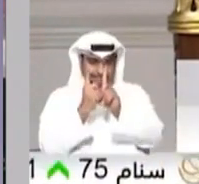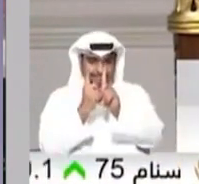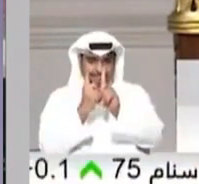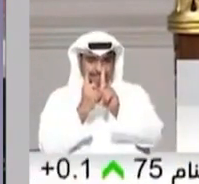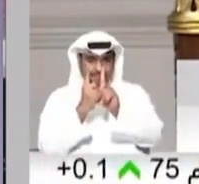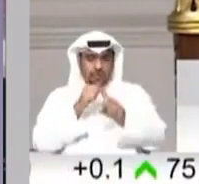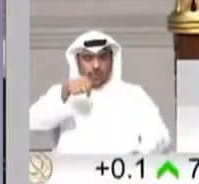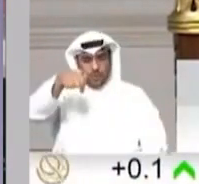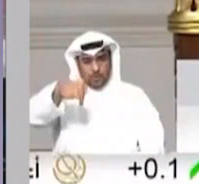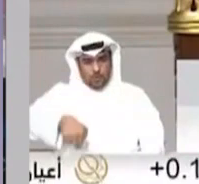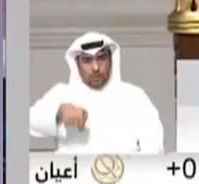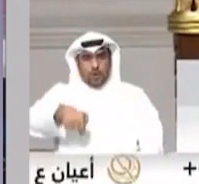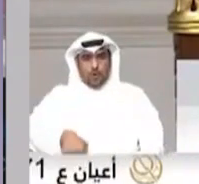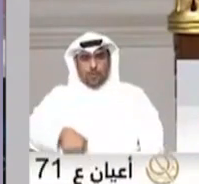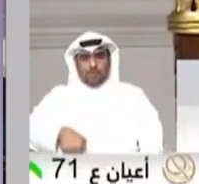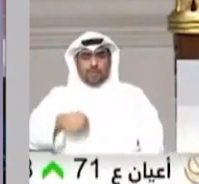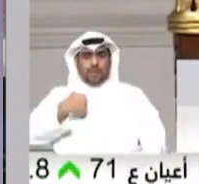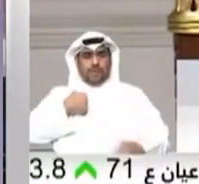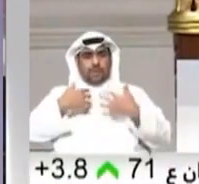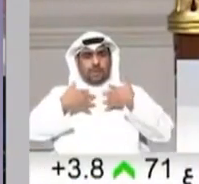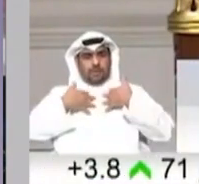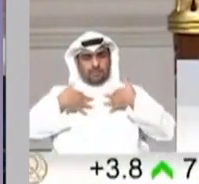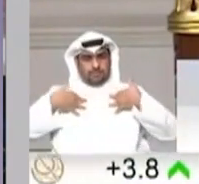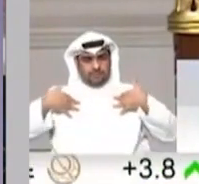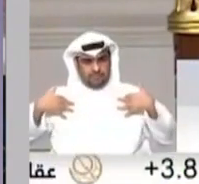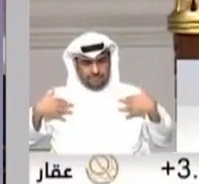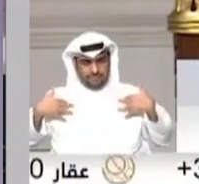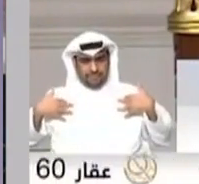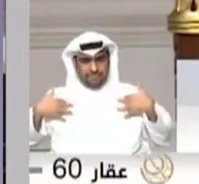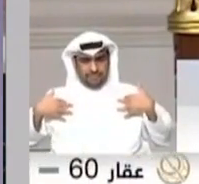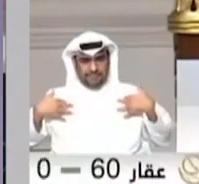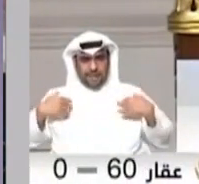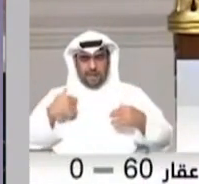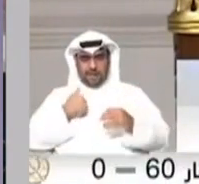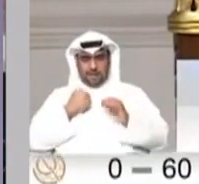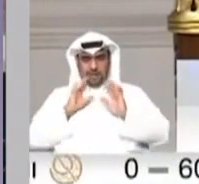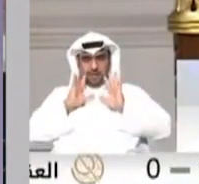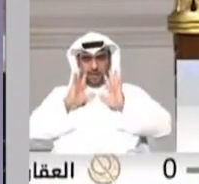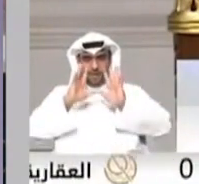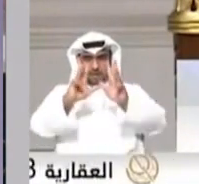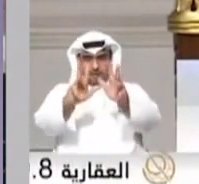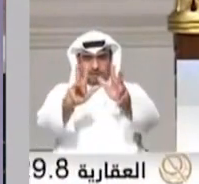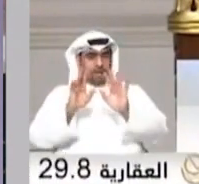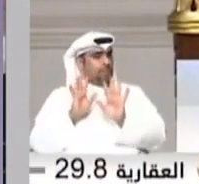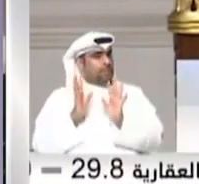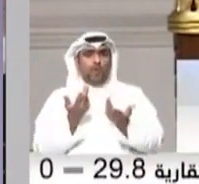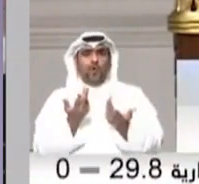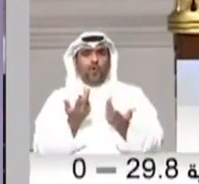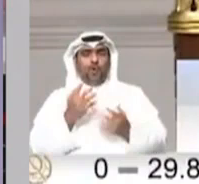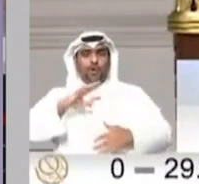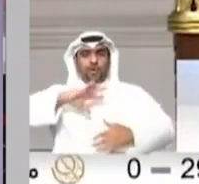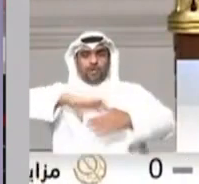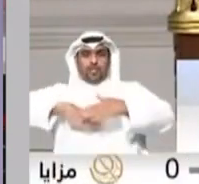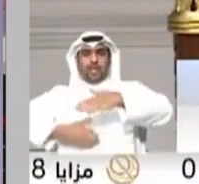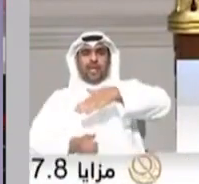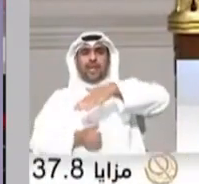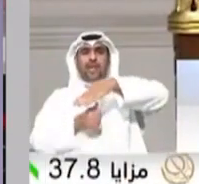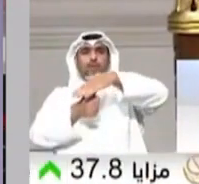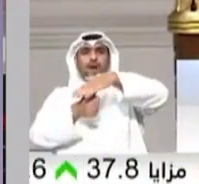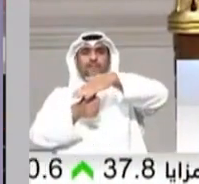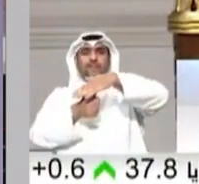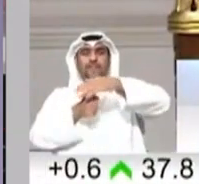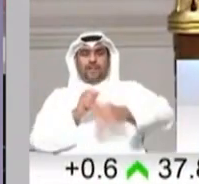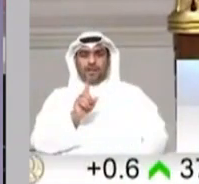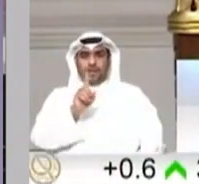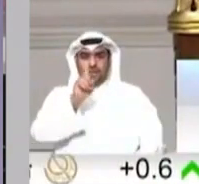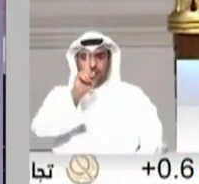بكم اليوم يسرنا أن ننقل لكم جميعا تحيات حضرة صاحب السمو